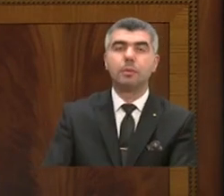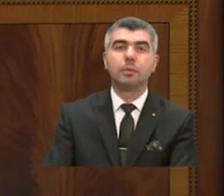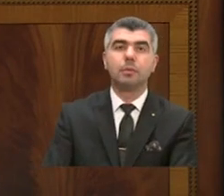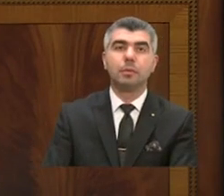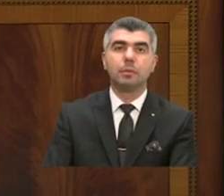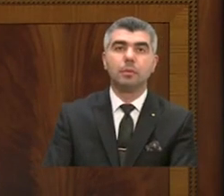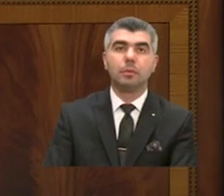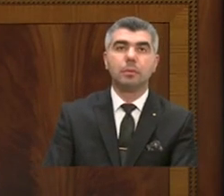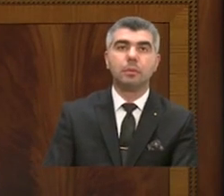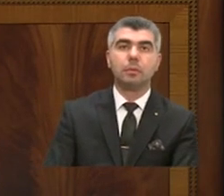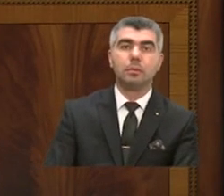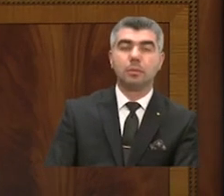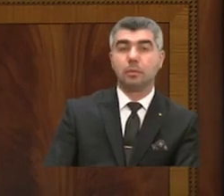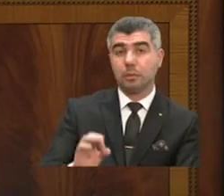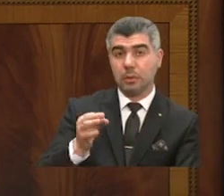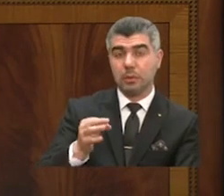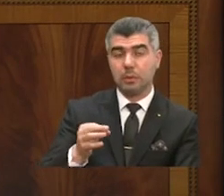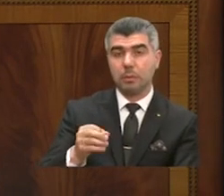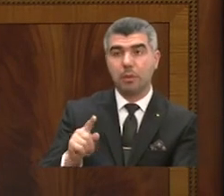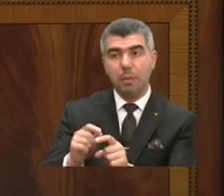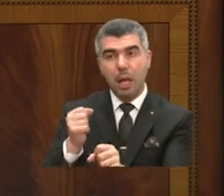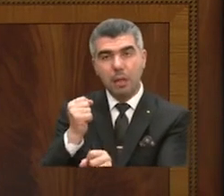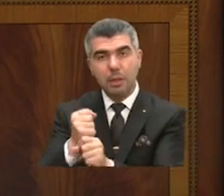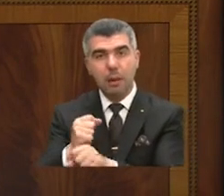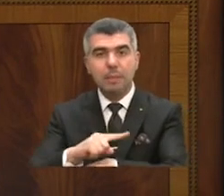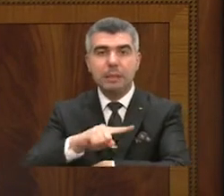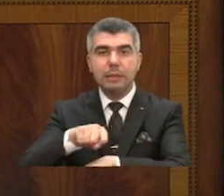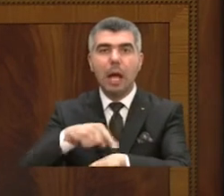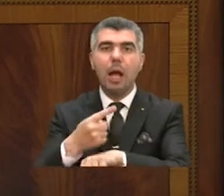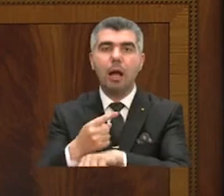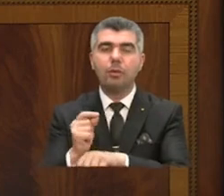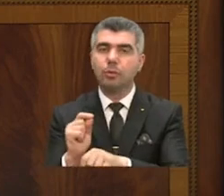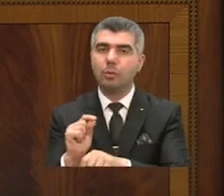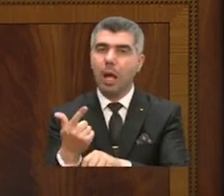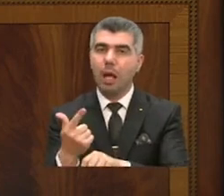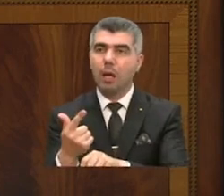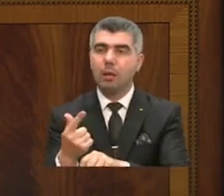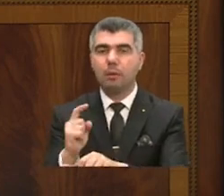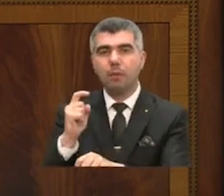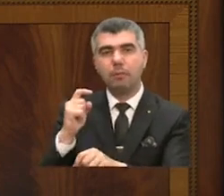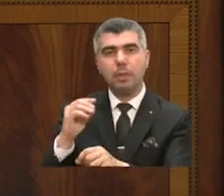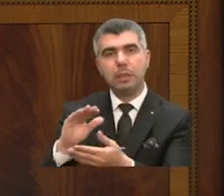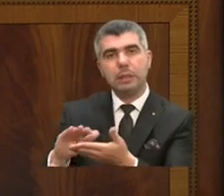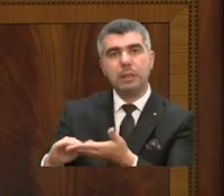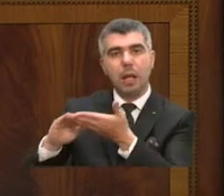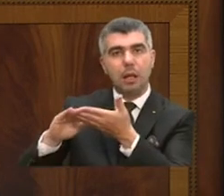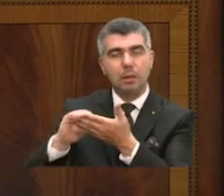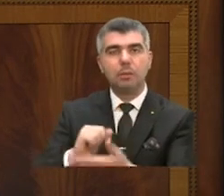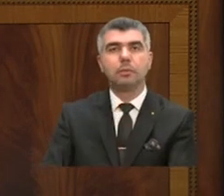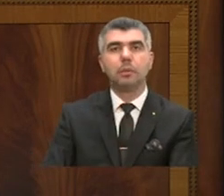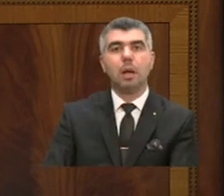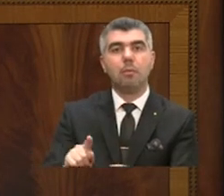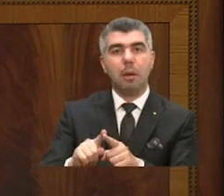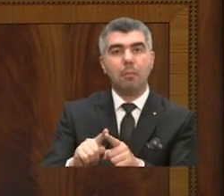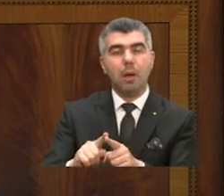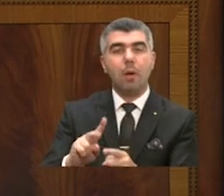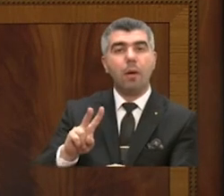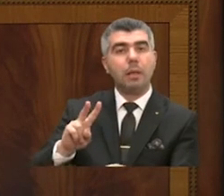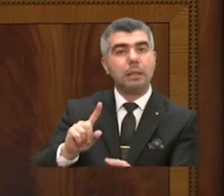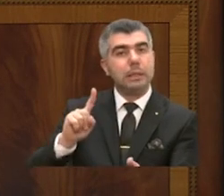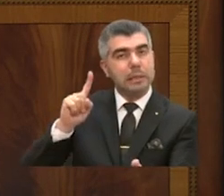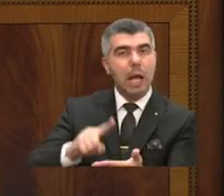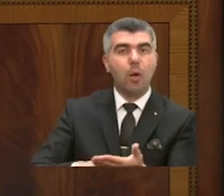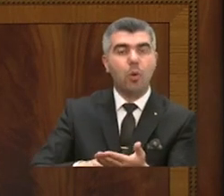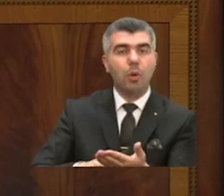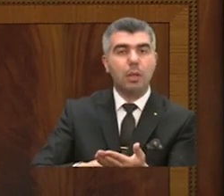مرتبطة بالمردودية، بالإضافة إلى ترسيخ إلزامية التكفل بالتكوين